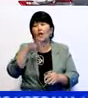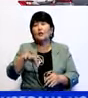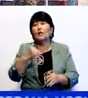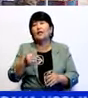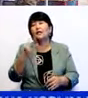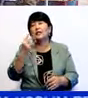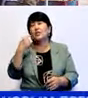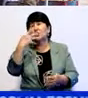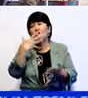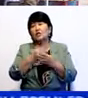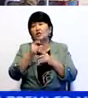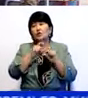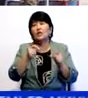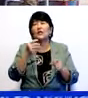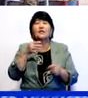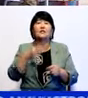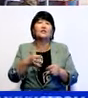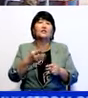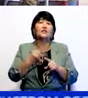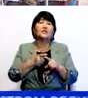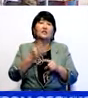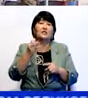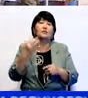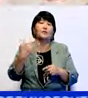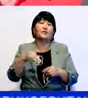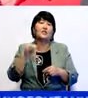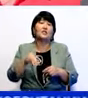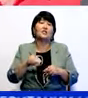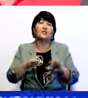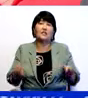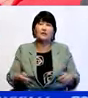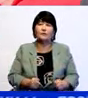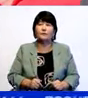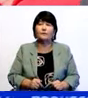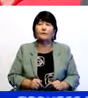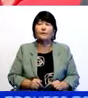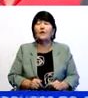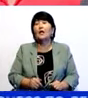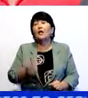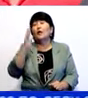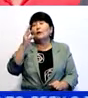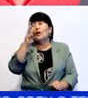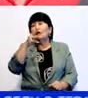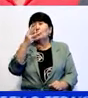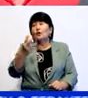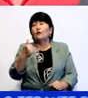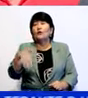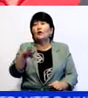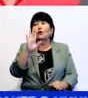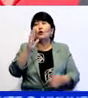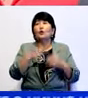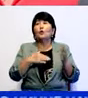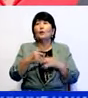3 частной школы на четыре тысячи триста пятьдесят мест предстоящие три года в регионе будут